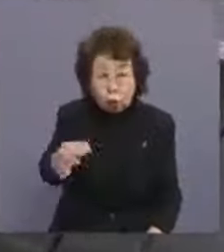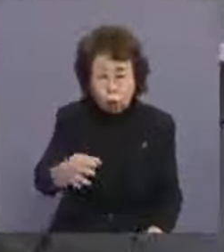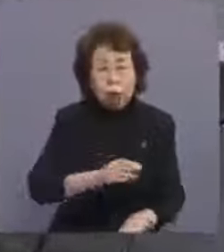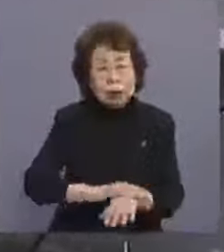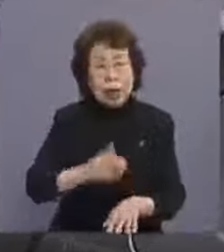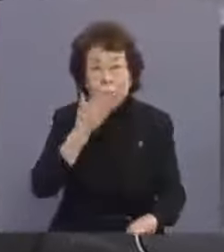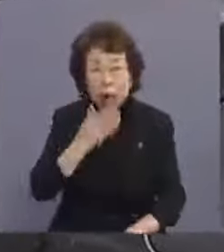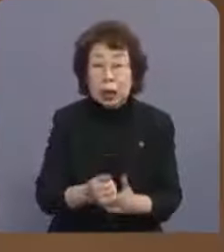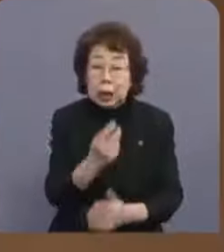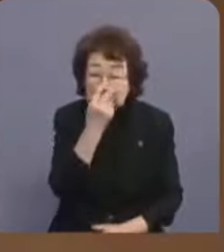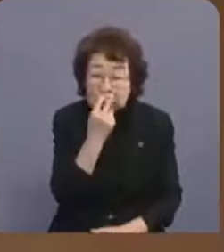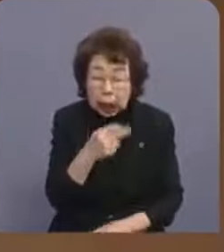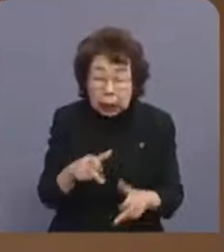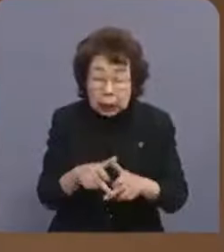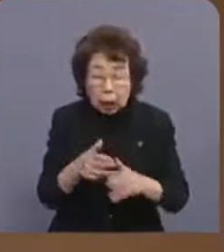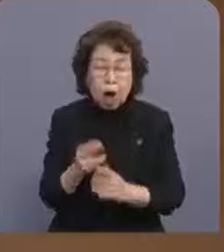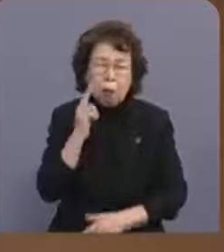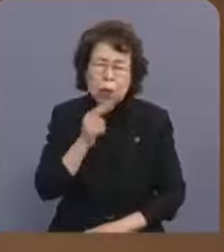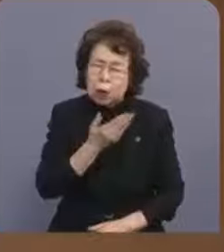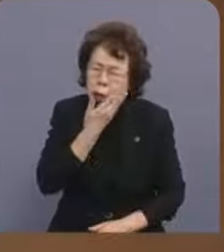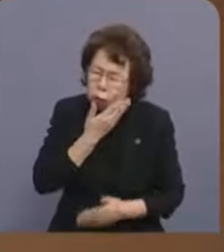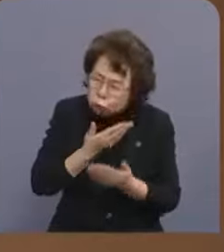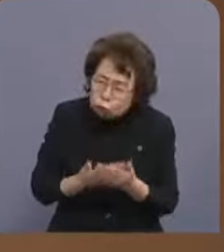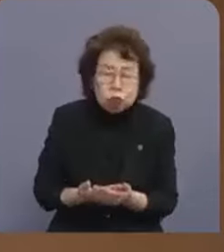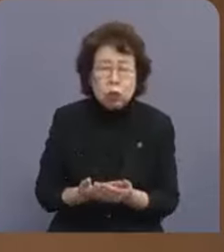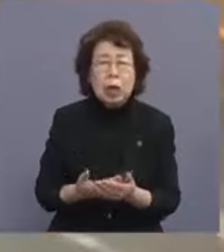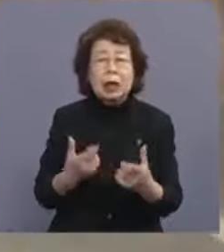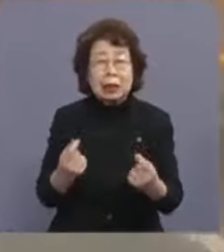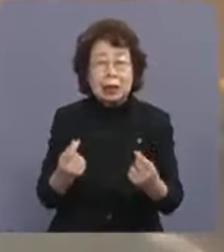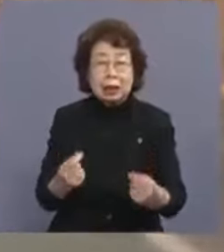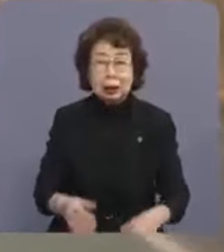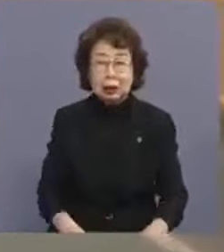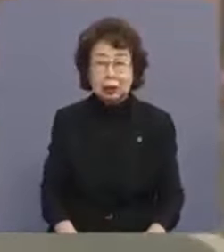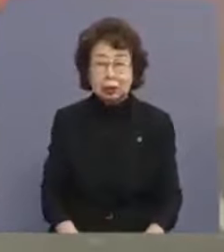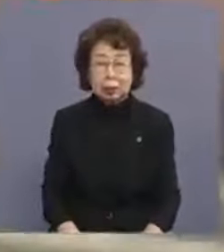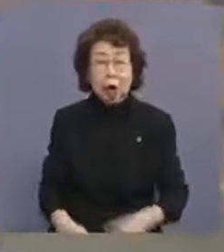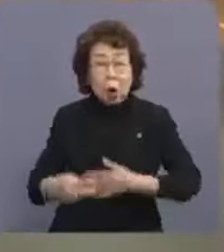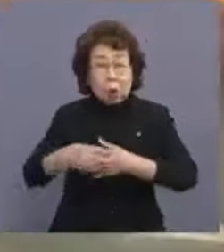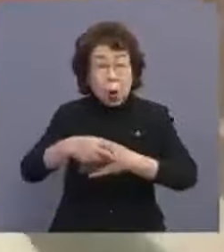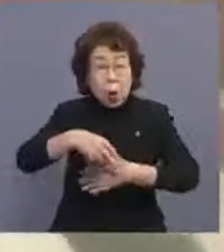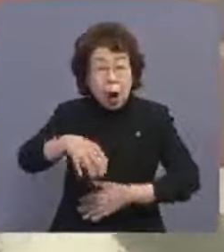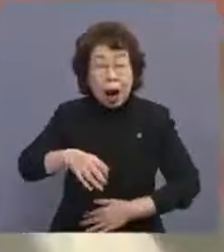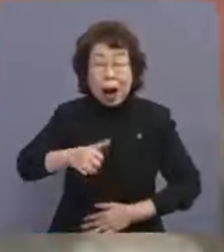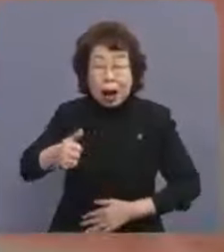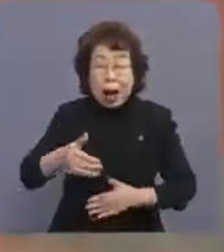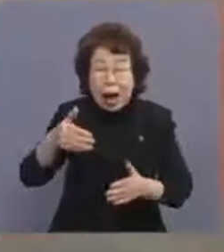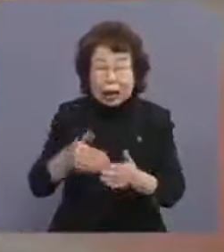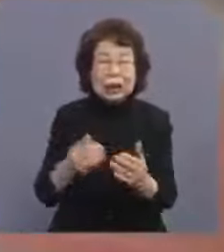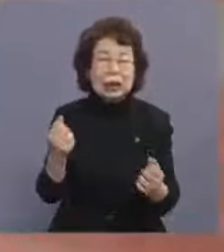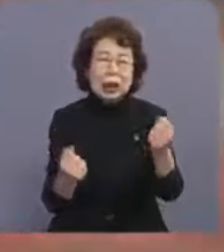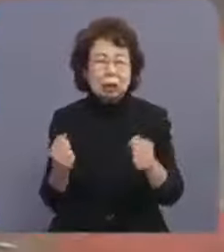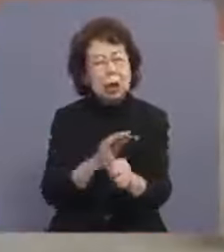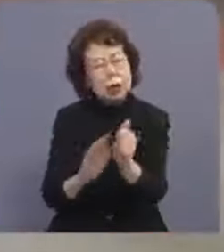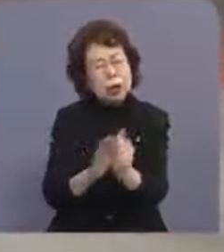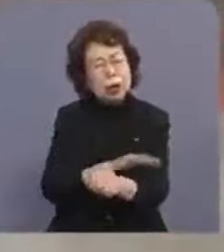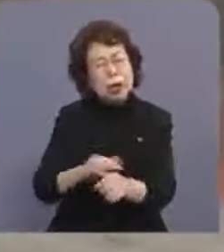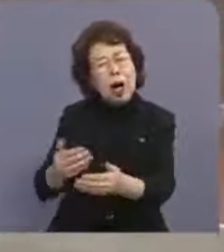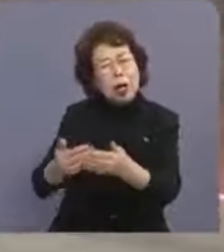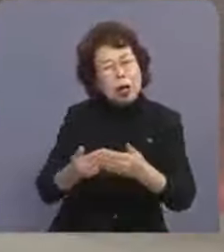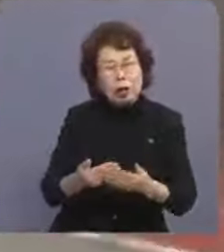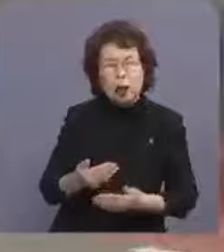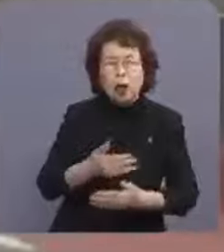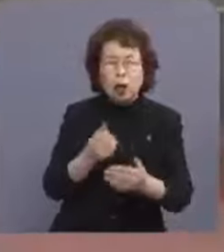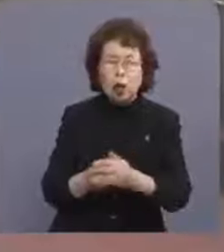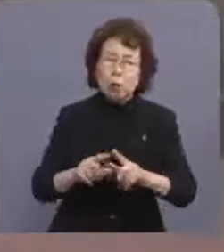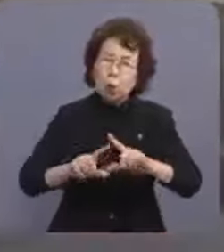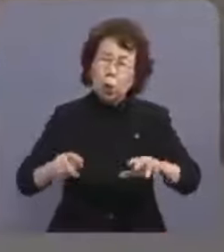있어 시각장애인들의 소중한 손과 발이 되고 있습니다. 병원 앞까지 기사분이 친절하게 안내해 주셔서